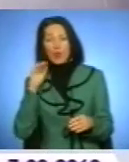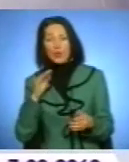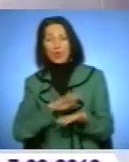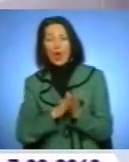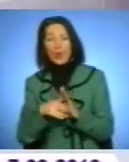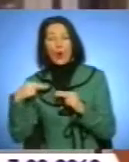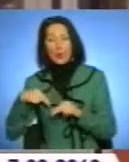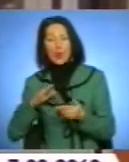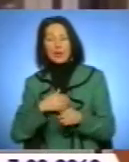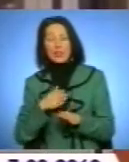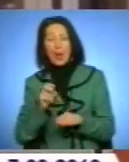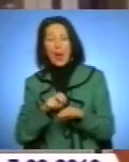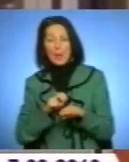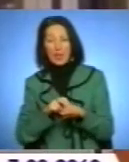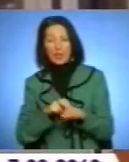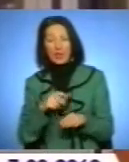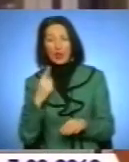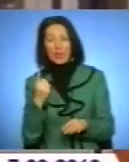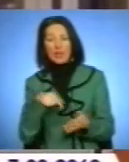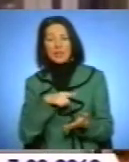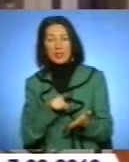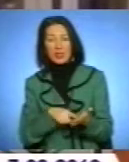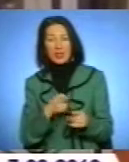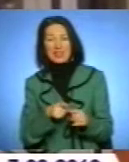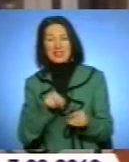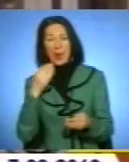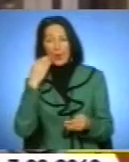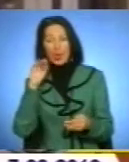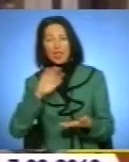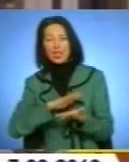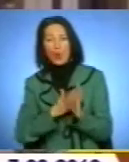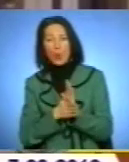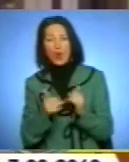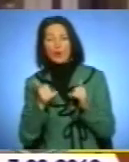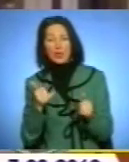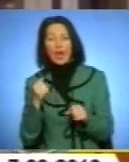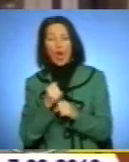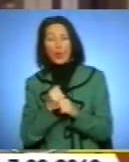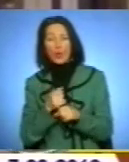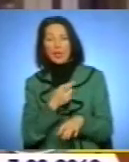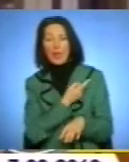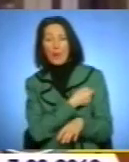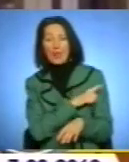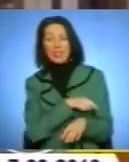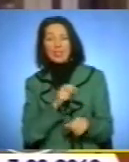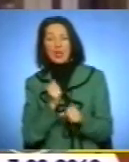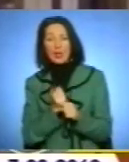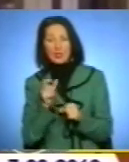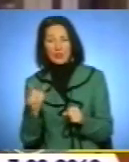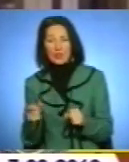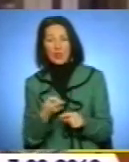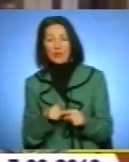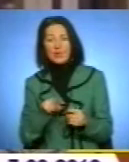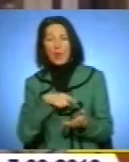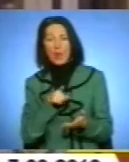медиків. Одне з питань – це покращення умов для роботи медичних працівників. Це питання